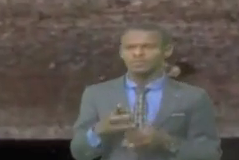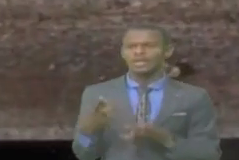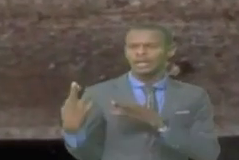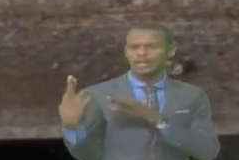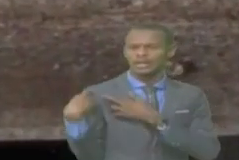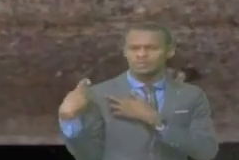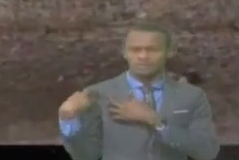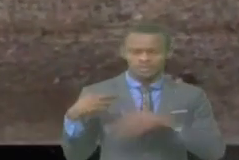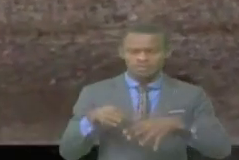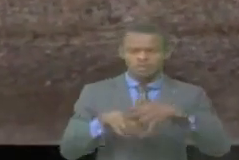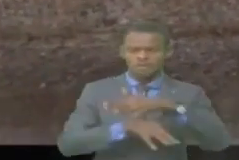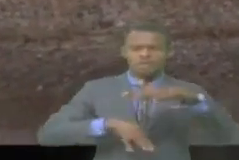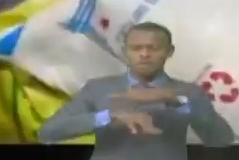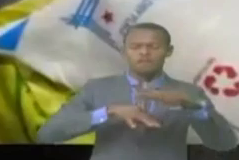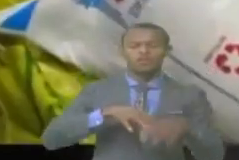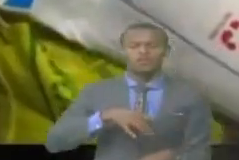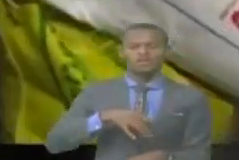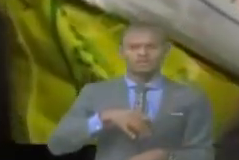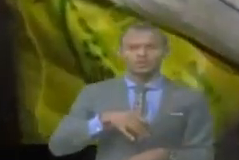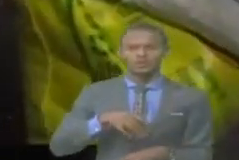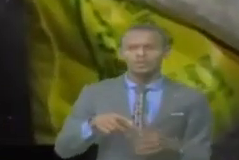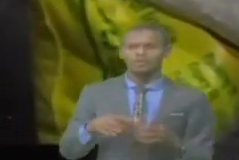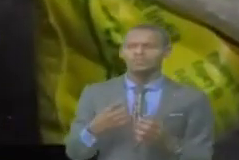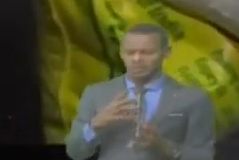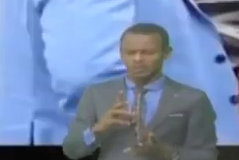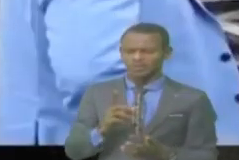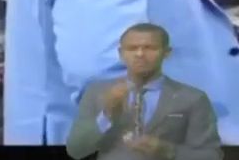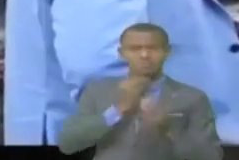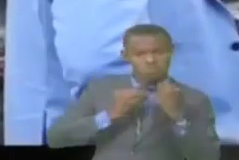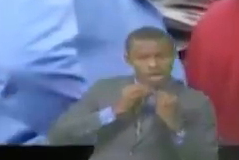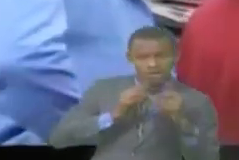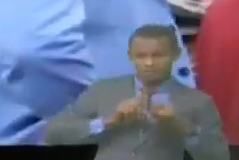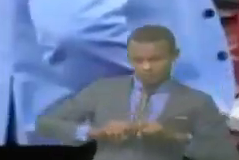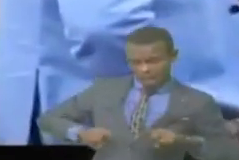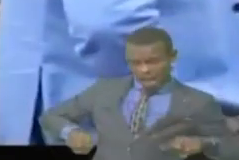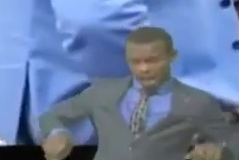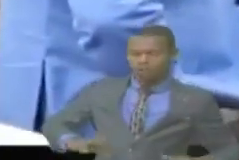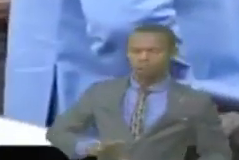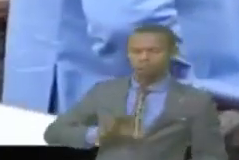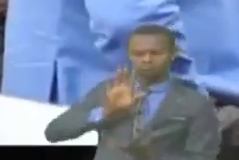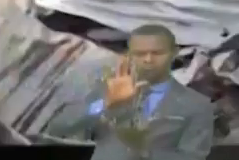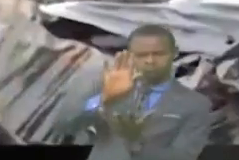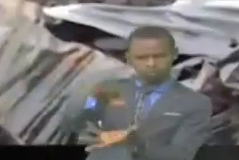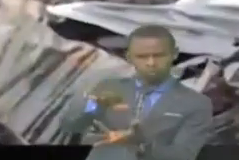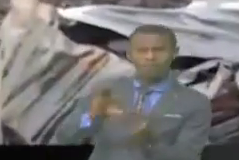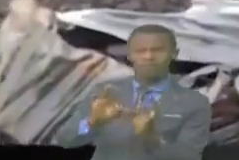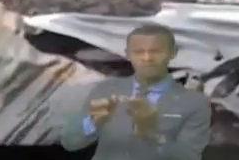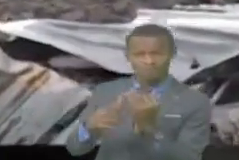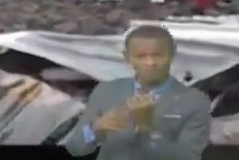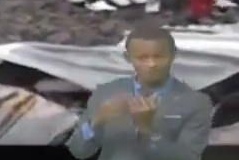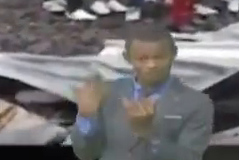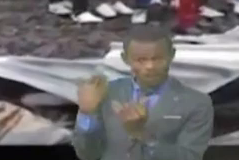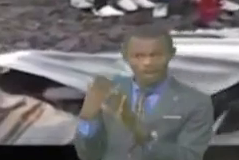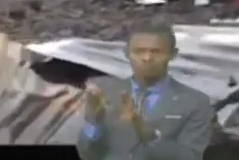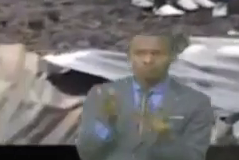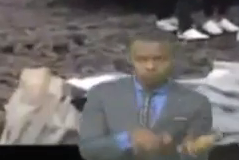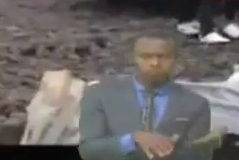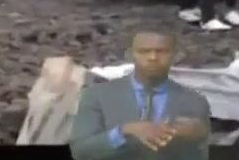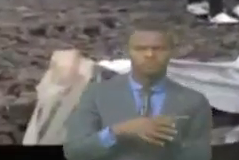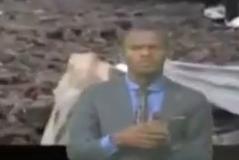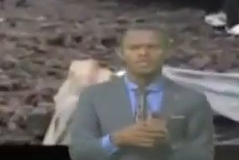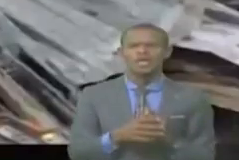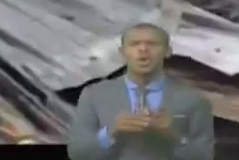des victimes auxquelles elle a apporté une assistance. L'honorable Ben Carlos Yanda s'est imprégné des dommages causés par